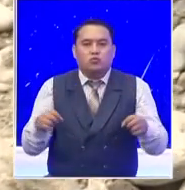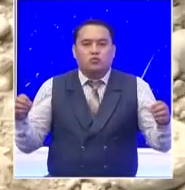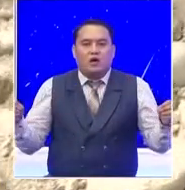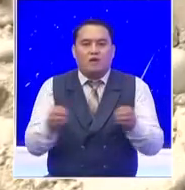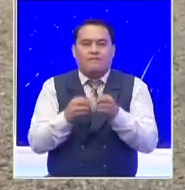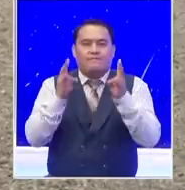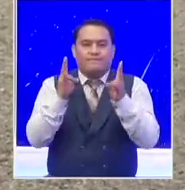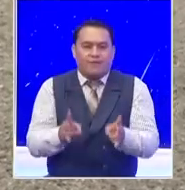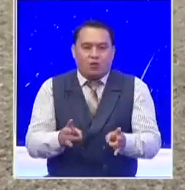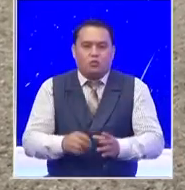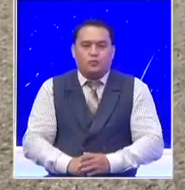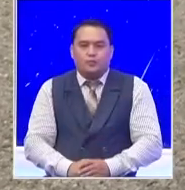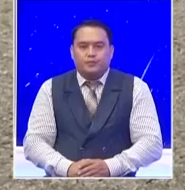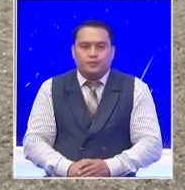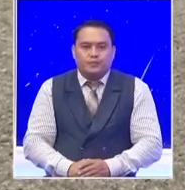дорожно-транспортному происшествию.